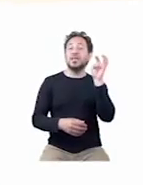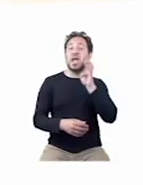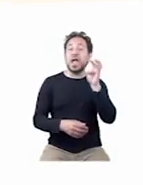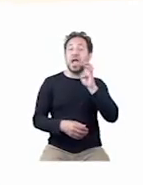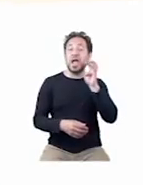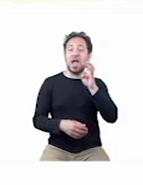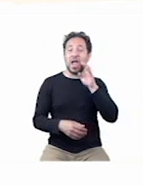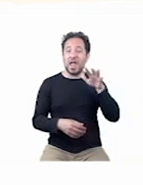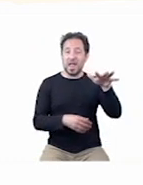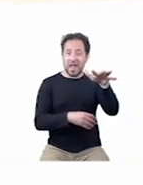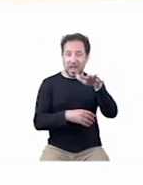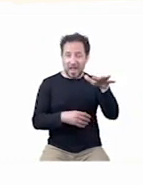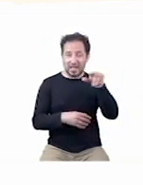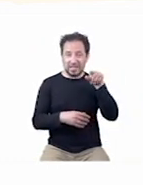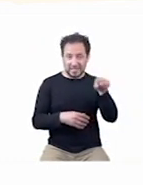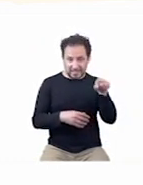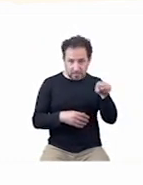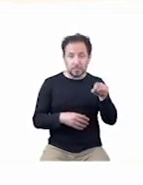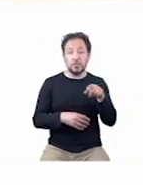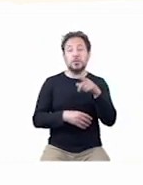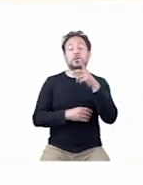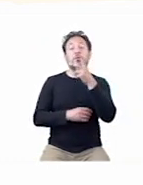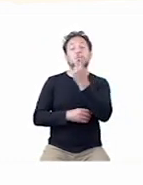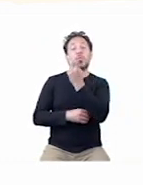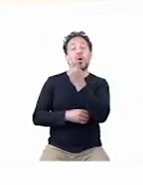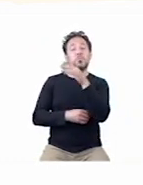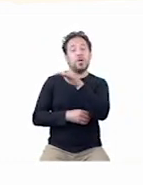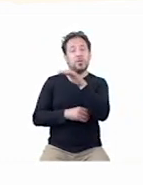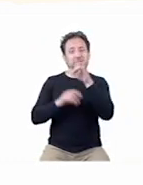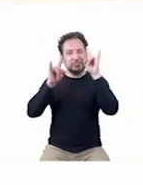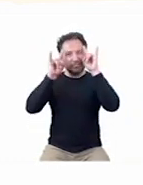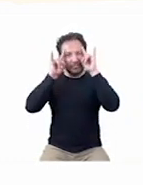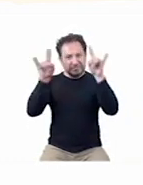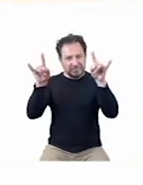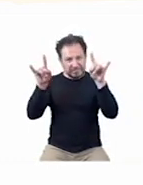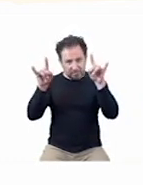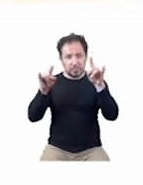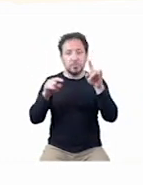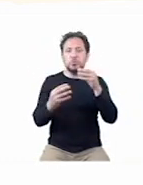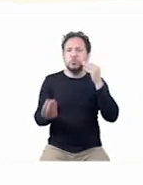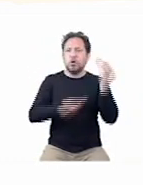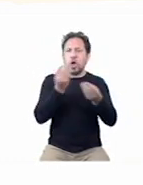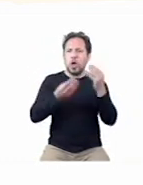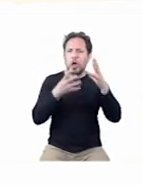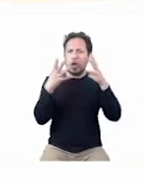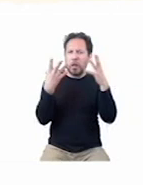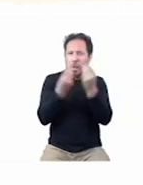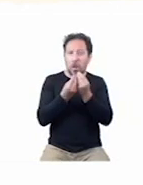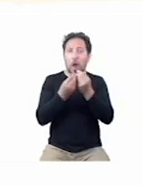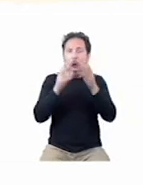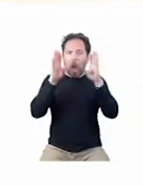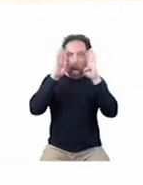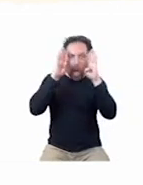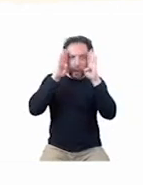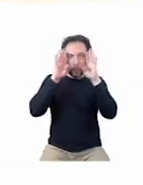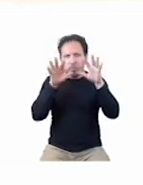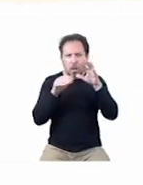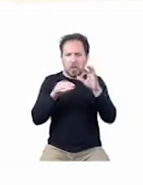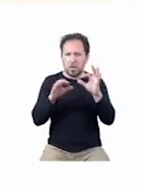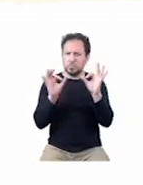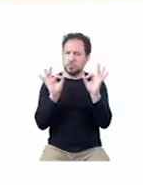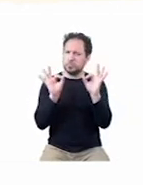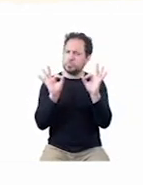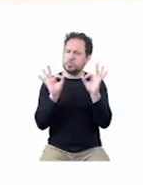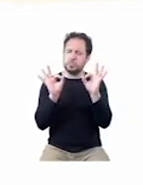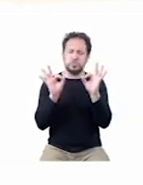I gatti giocavano insieme, senza prestare attenzione ai piccoli mostri. Ma